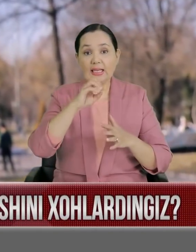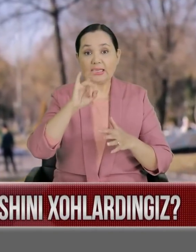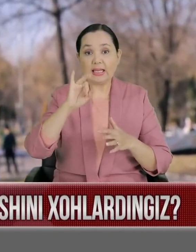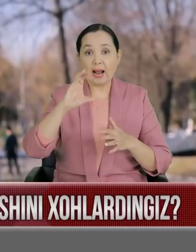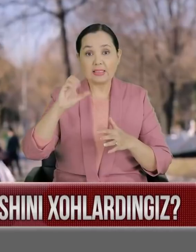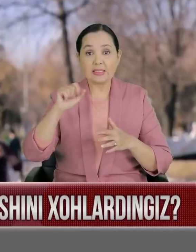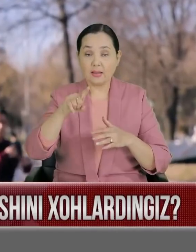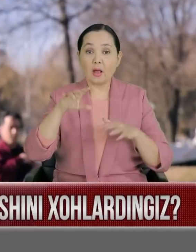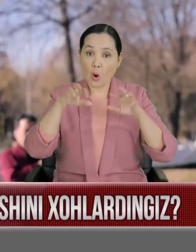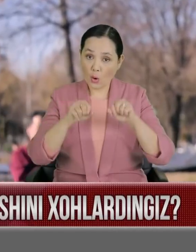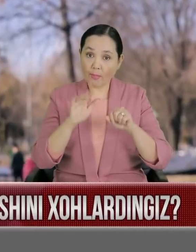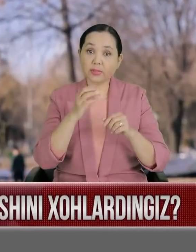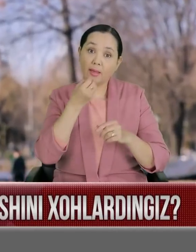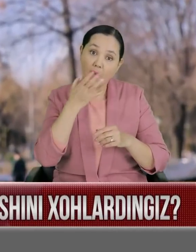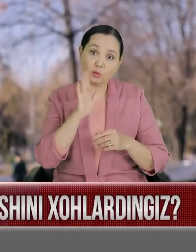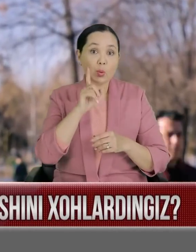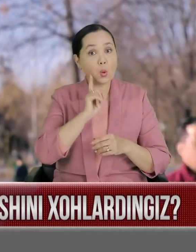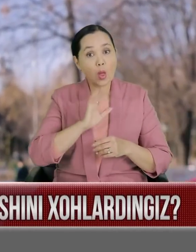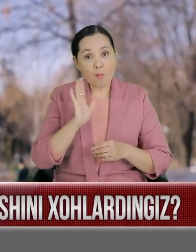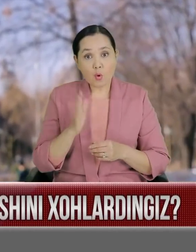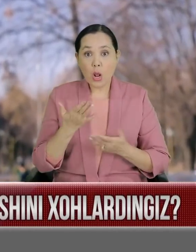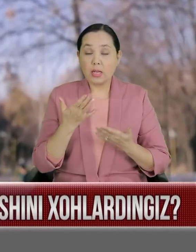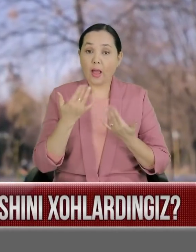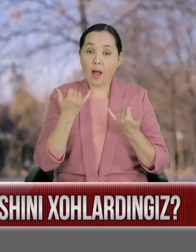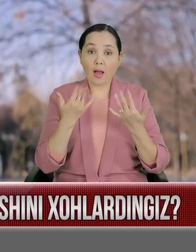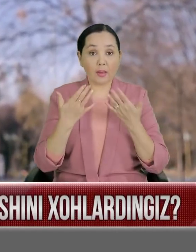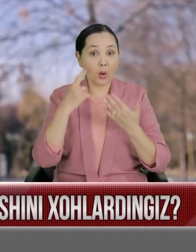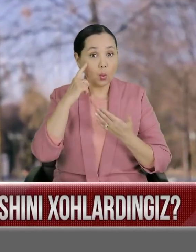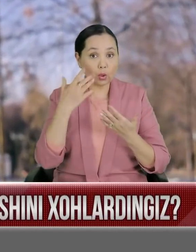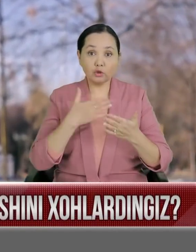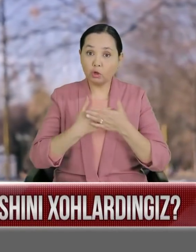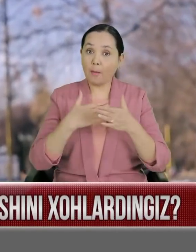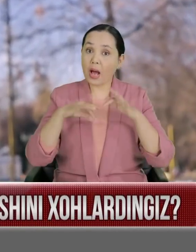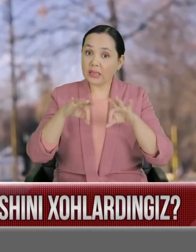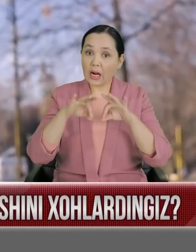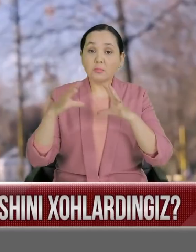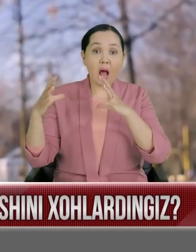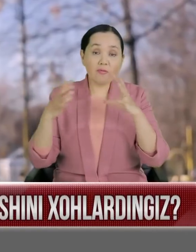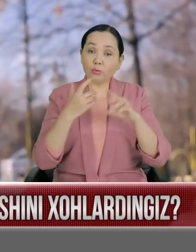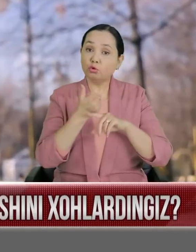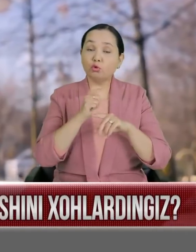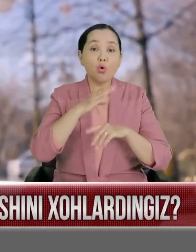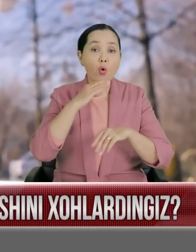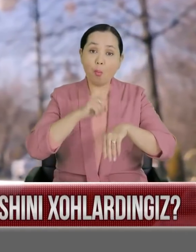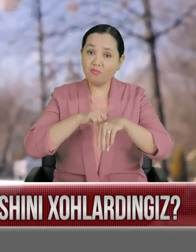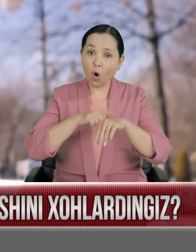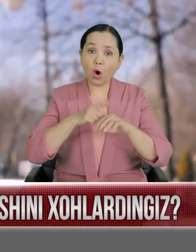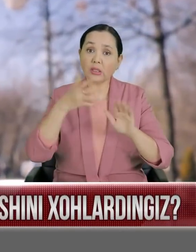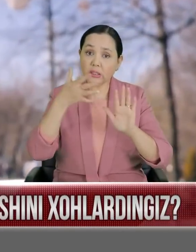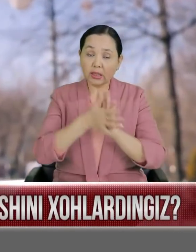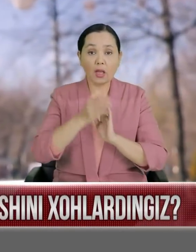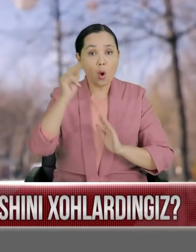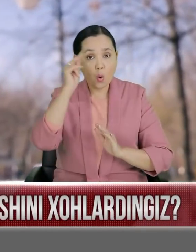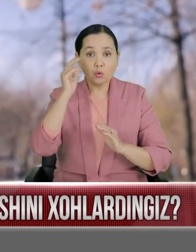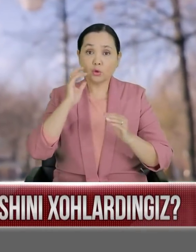o'rab olsa yaxshi bo'lardi. Qulayroq bo'lardi. Hozir agar o'ylab ko'rsangiz, mana jamoat transportlari avtobuslarda juda ko'p vaqt ketib qoladi. O'qishga,